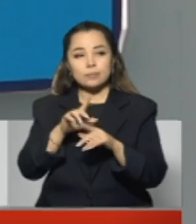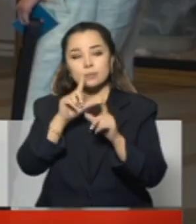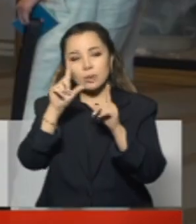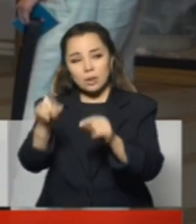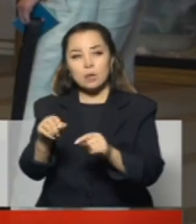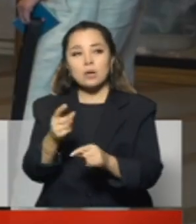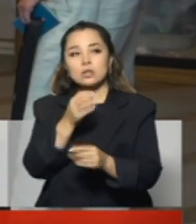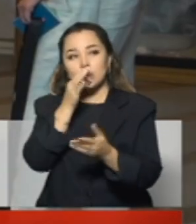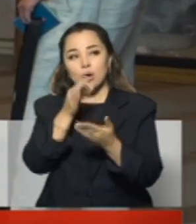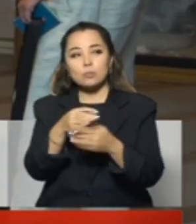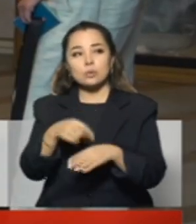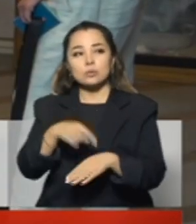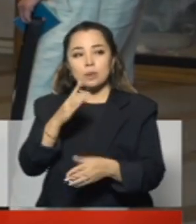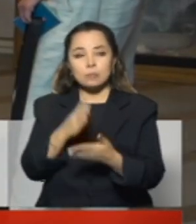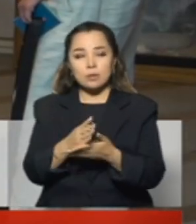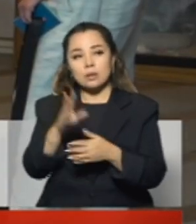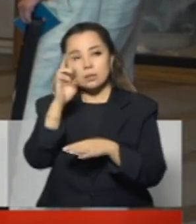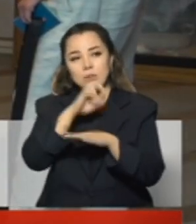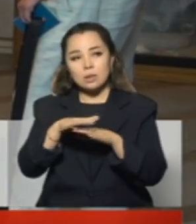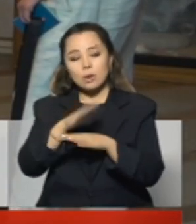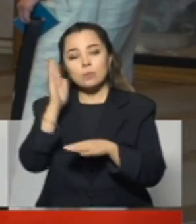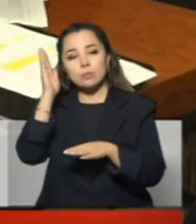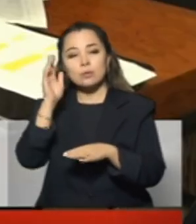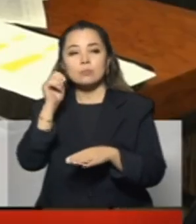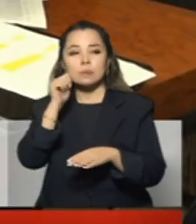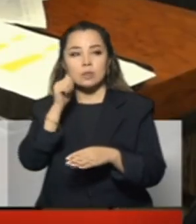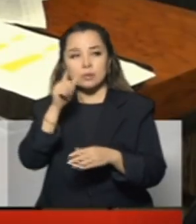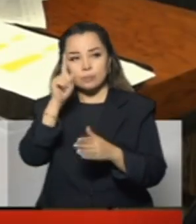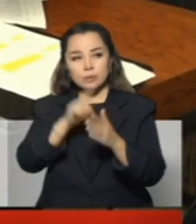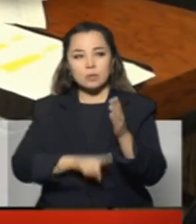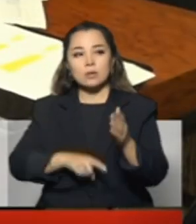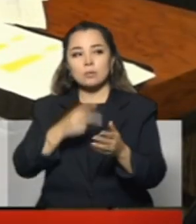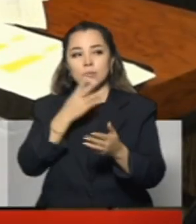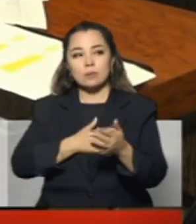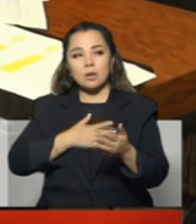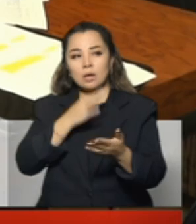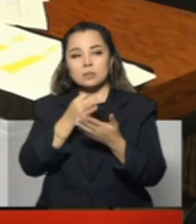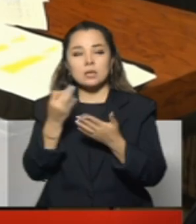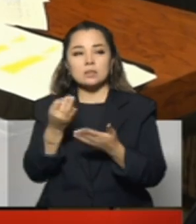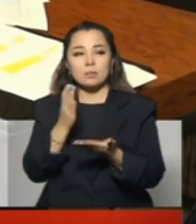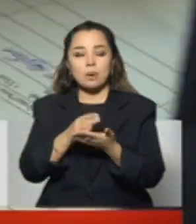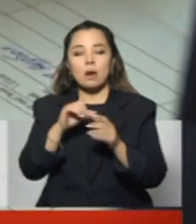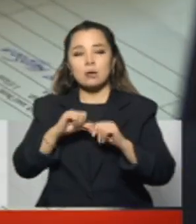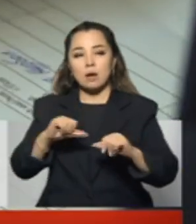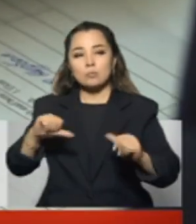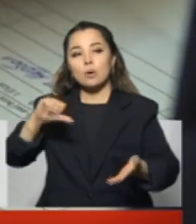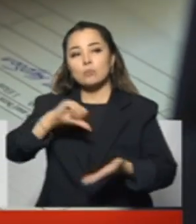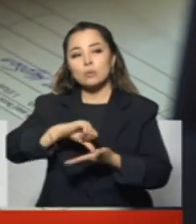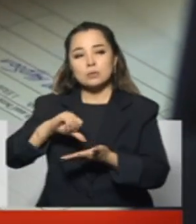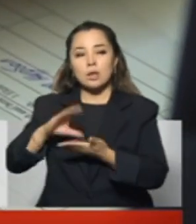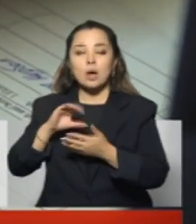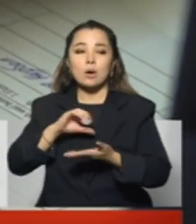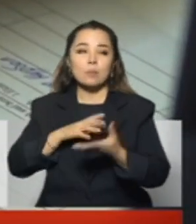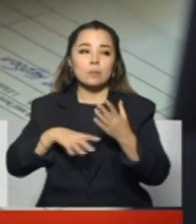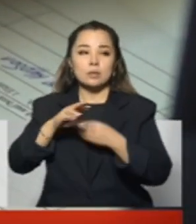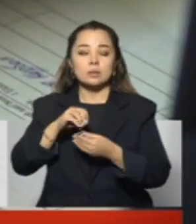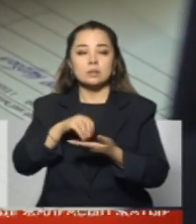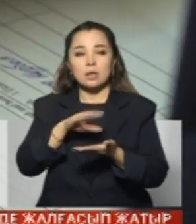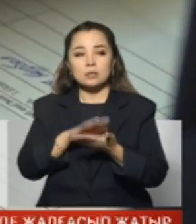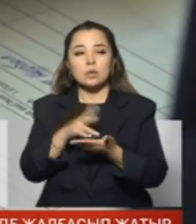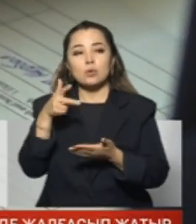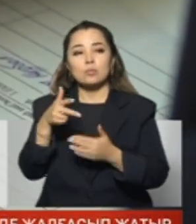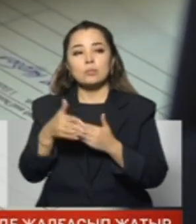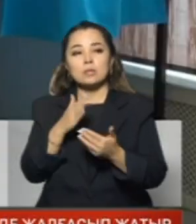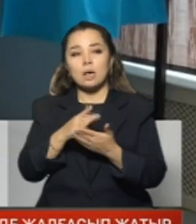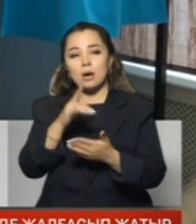де жауапкершілікті сезініп, ел ертеңіне алаңдаған жастар ерекше қызығушылық білдірген. Комиссия мүшелерінің ақпарынша, учаскелерде тіркелген